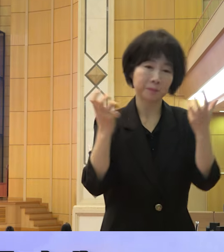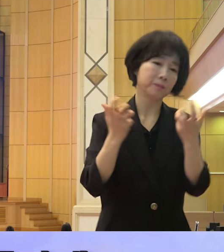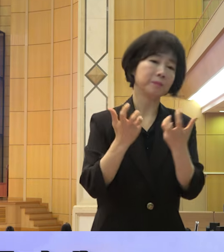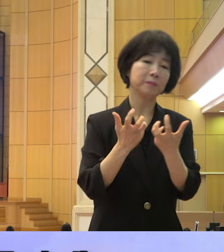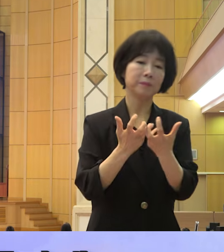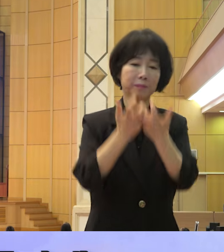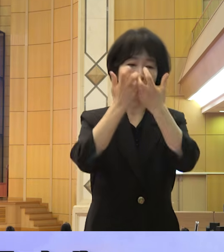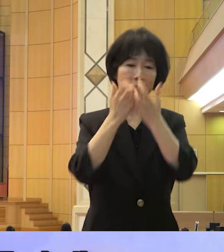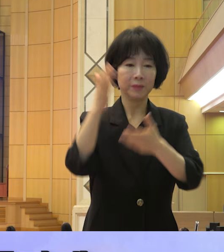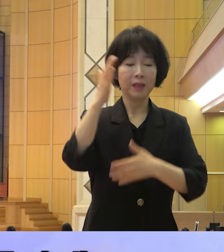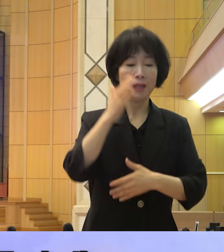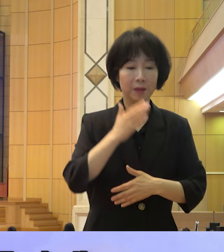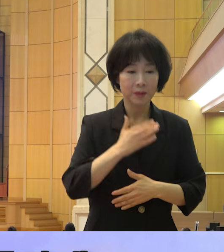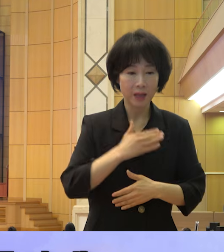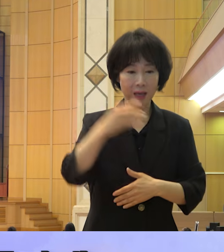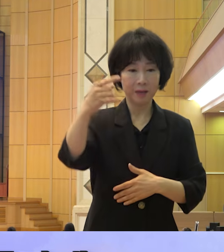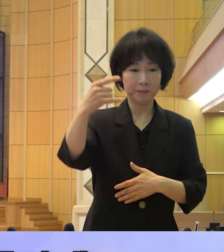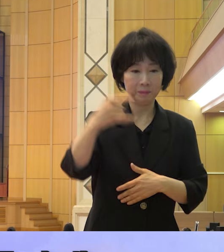넘치네. 아멘.